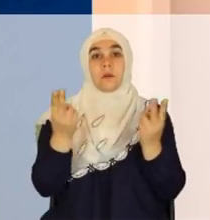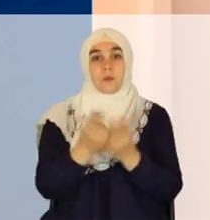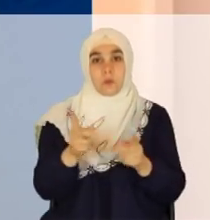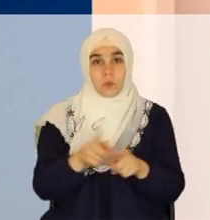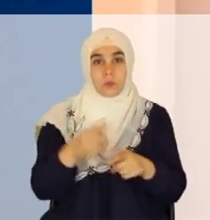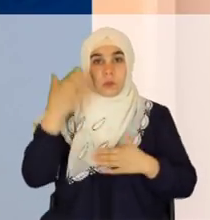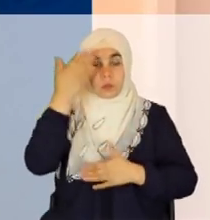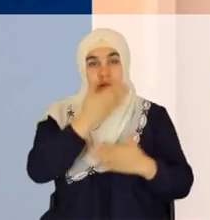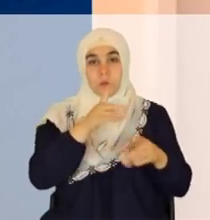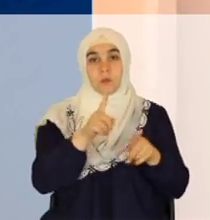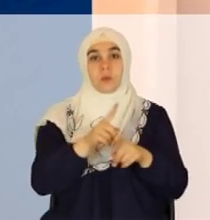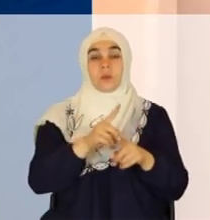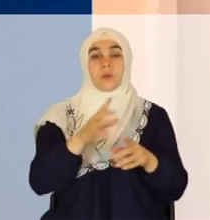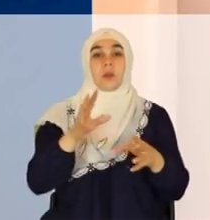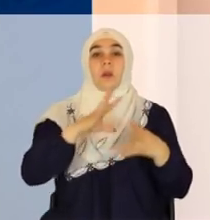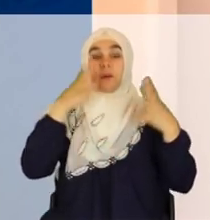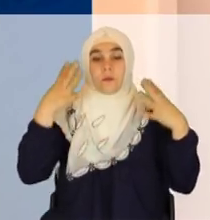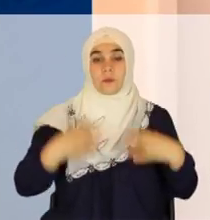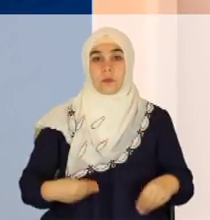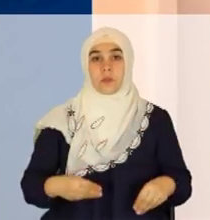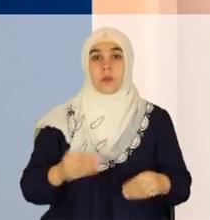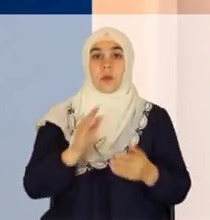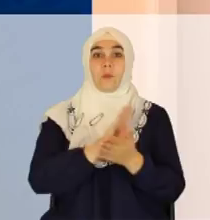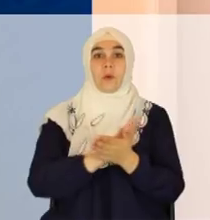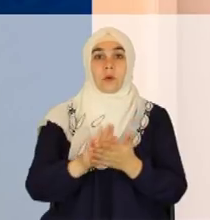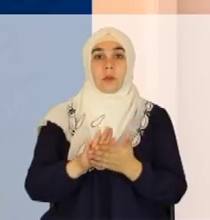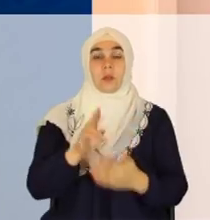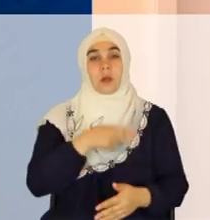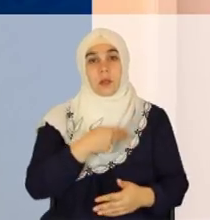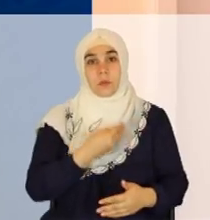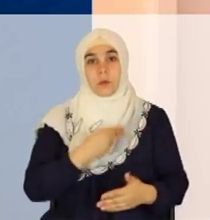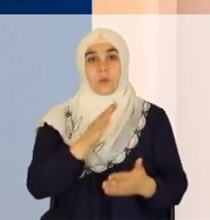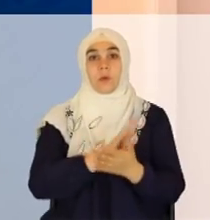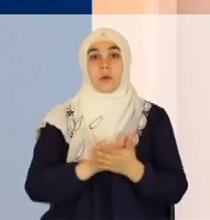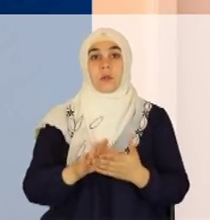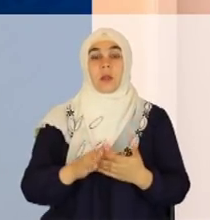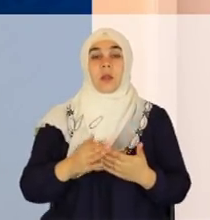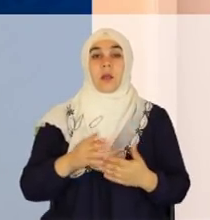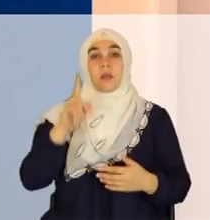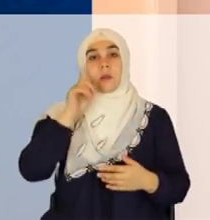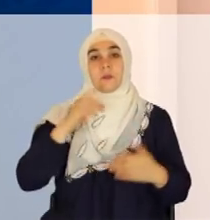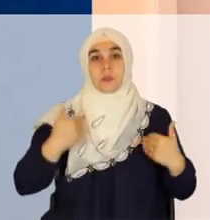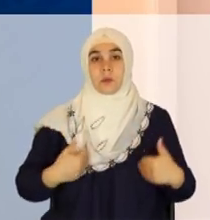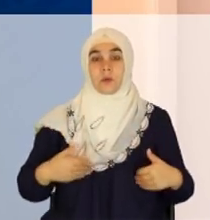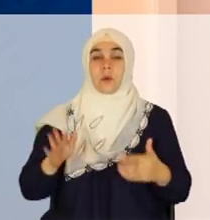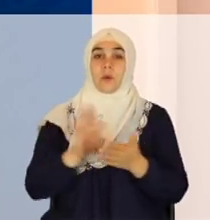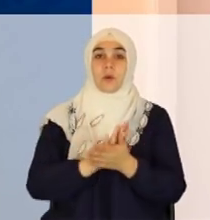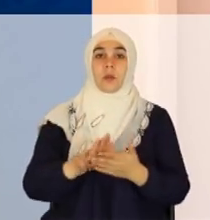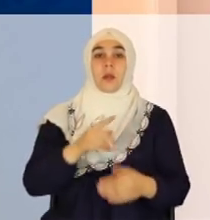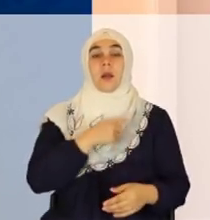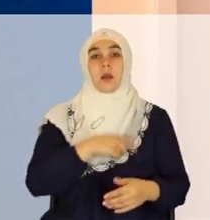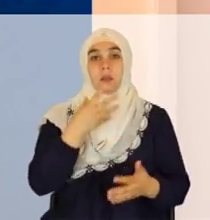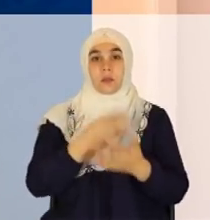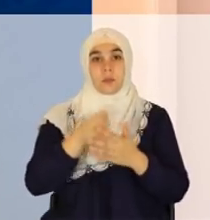girerdi. En mühimi, bütün vücudunu pakliği, qalbni pokligi, nafsni pokligi, axloqni